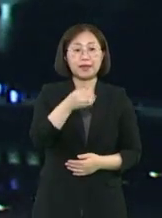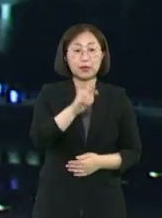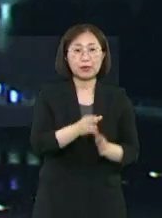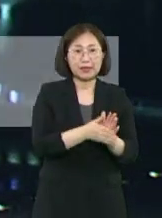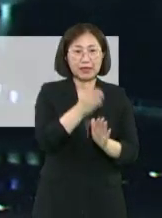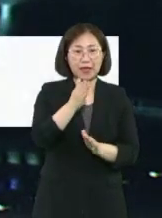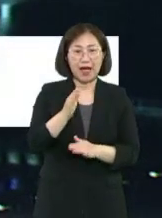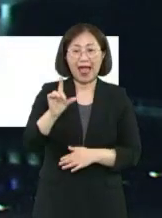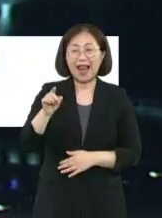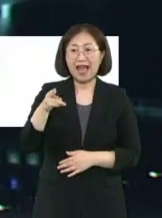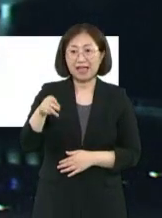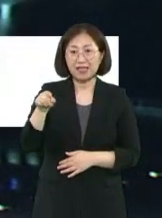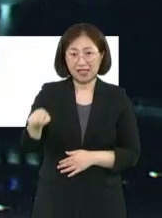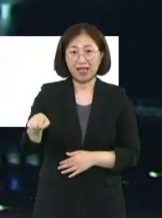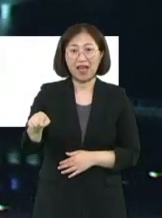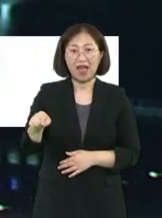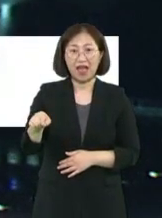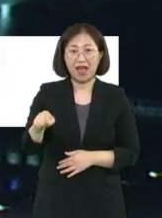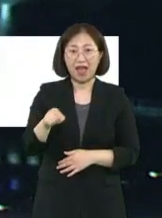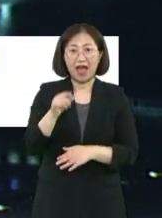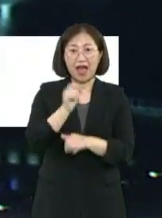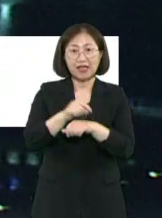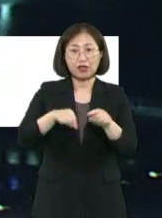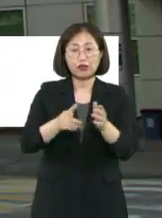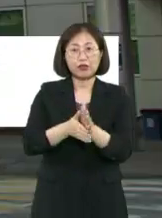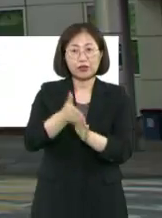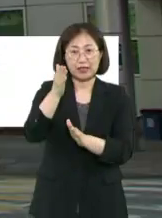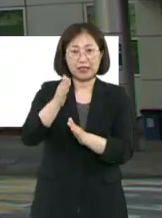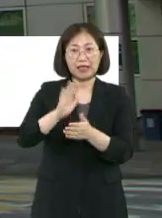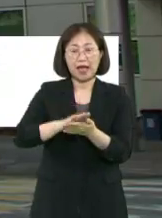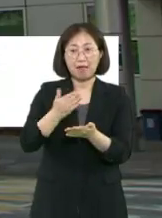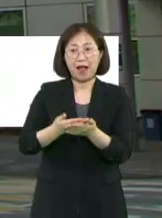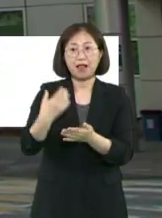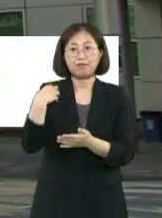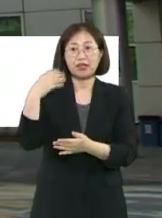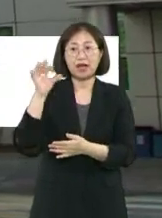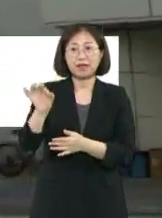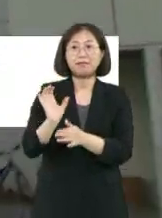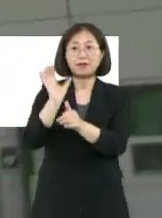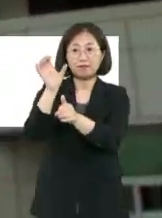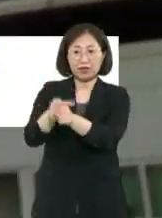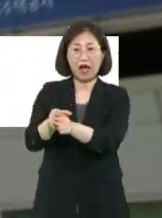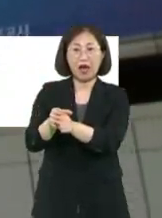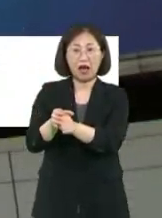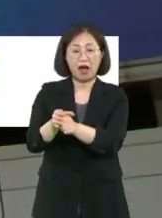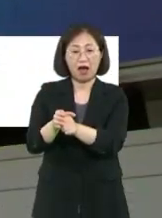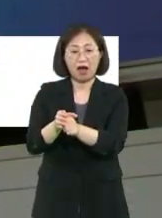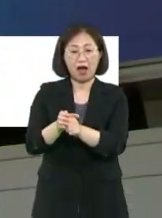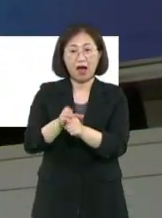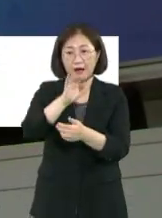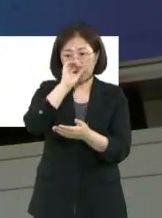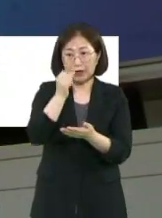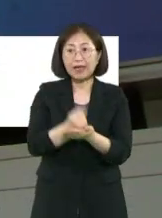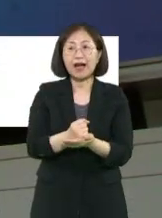세종시가 토지주택공사인 LH에 행정중심 복합도시 개발 부담금을 부과한 것이